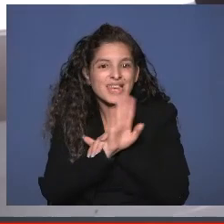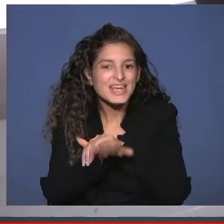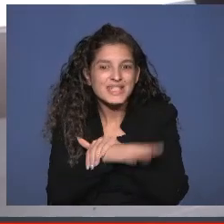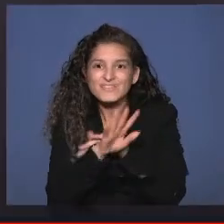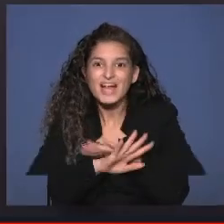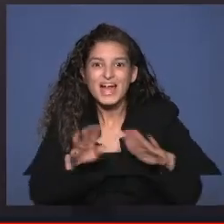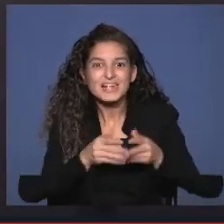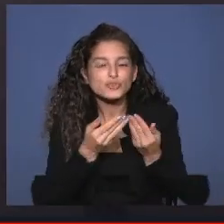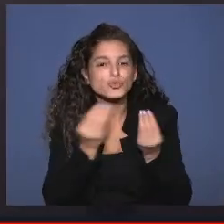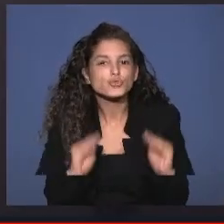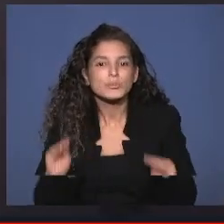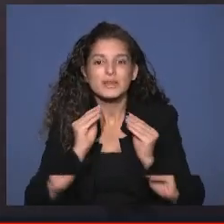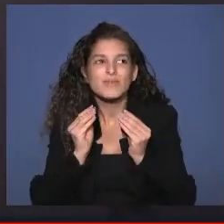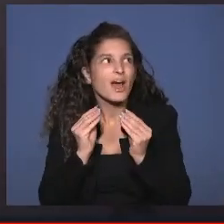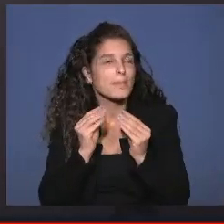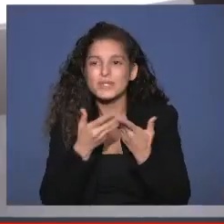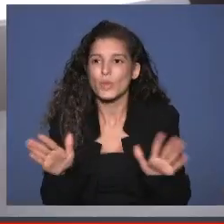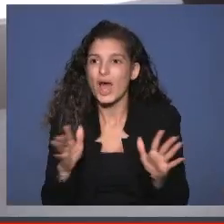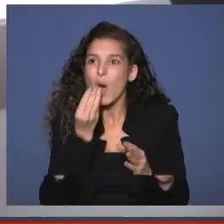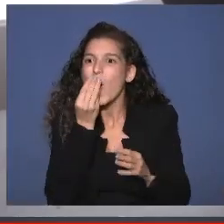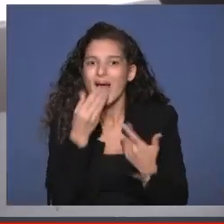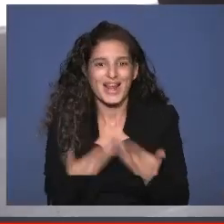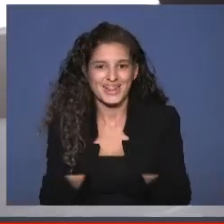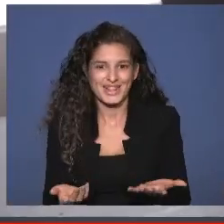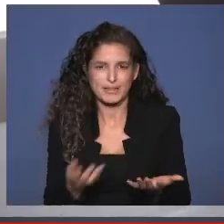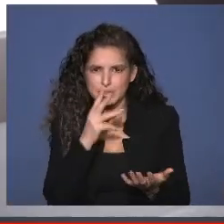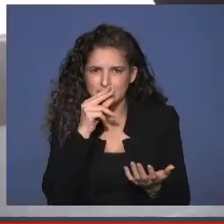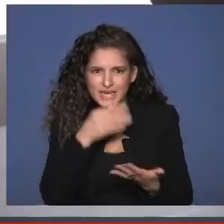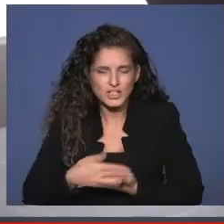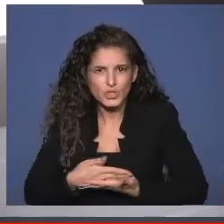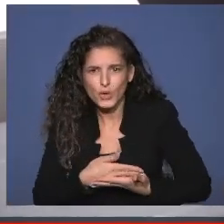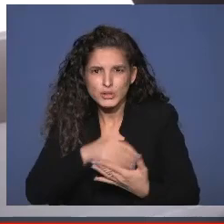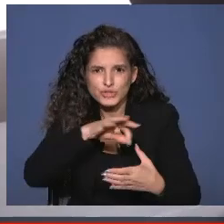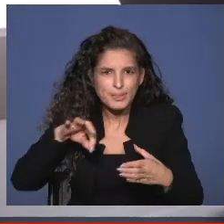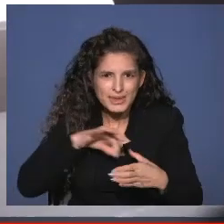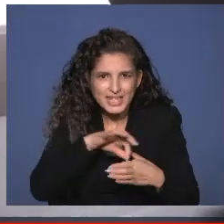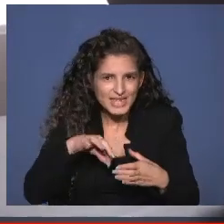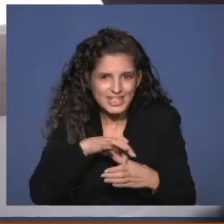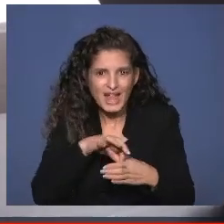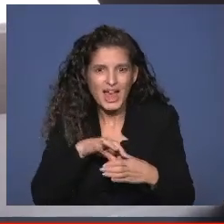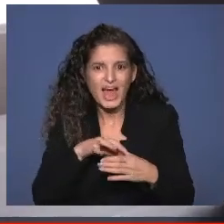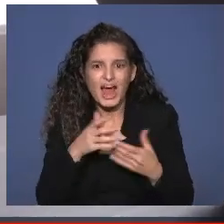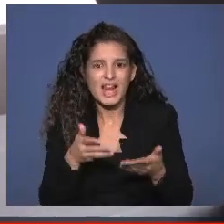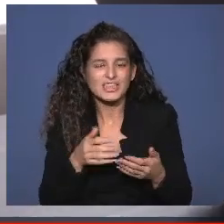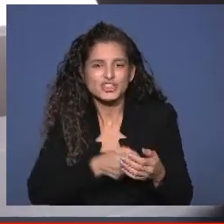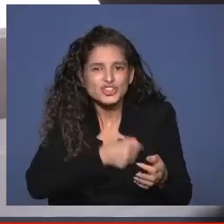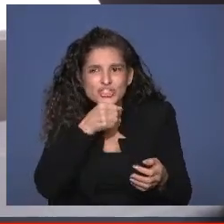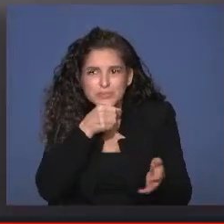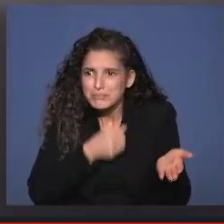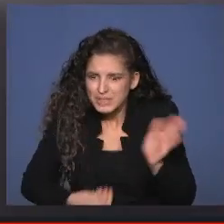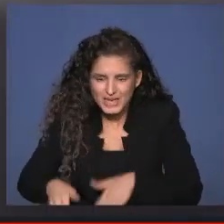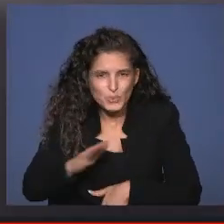דבר פתוח. אין לאנשים האלה מה לאכול. דבר איתך על תינוקות ללא מטרנה, דבר איתך על קשישים ללא